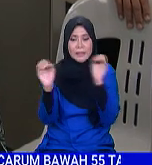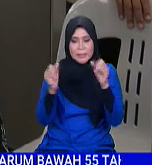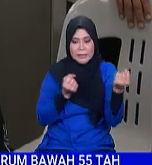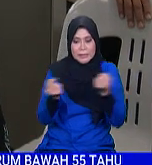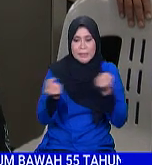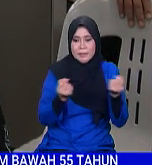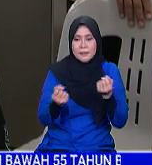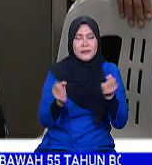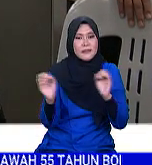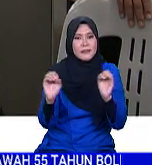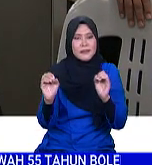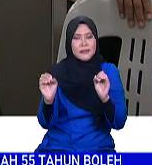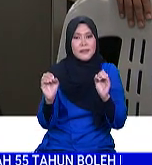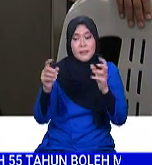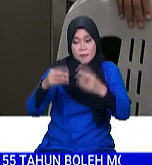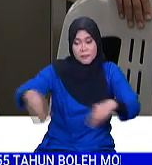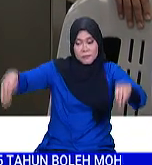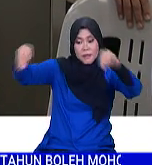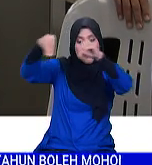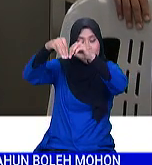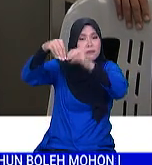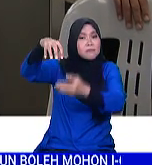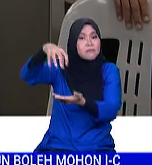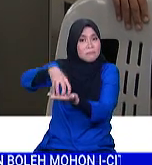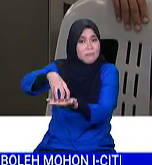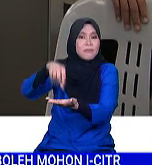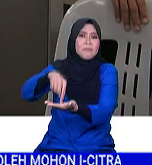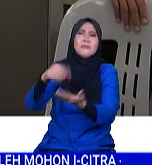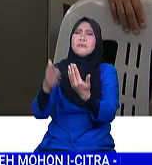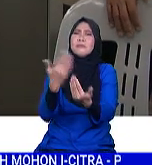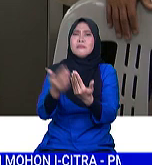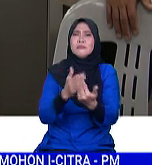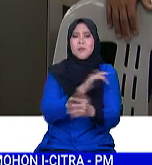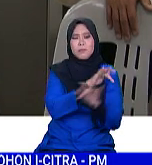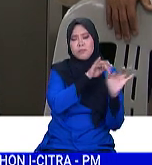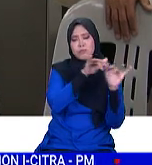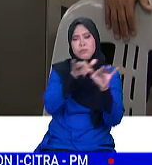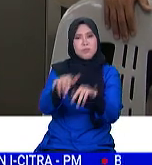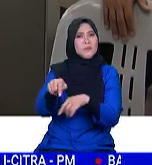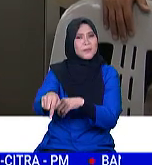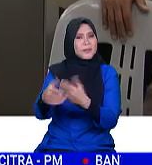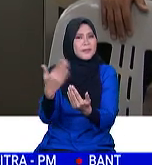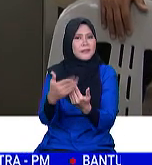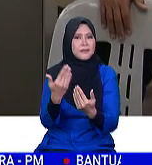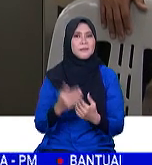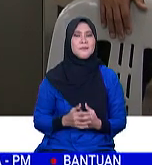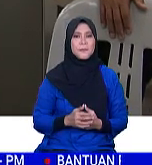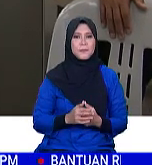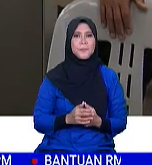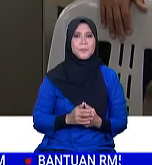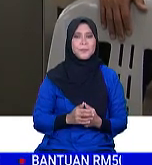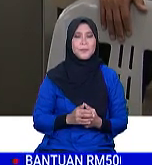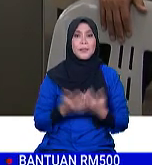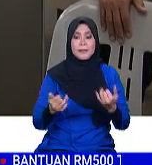kenderaan, maknanya di masjid tu dia mudah untuk mari. Jadi dia ni orang kata